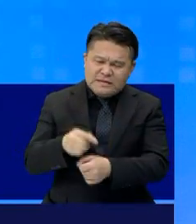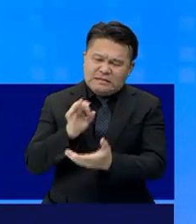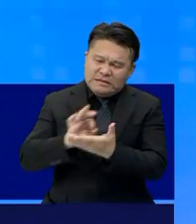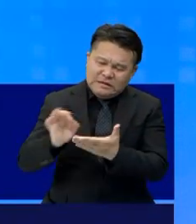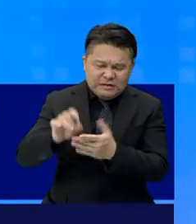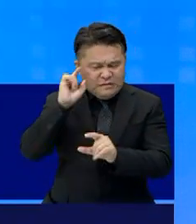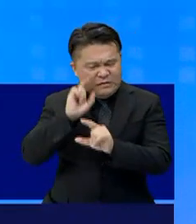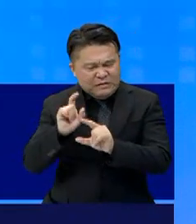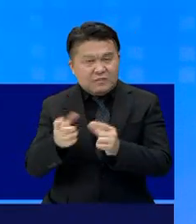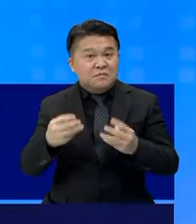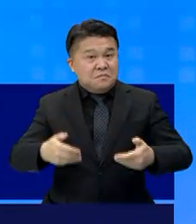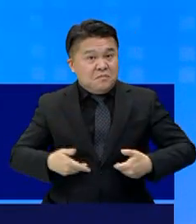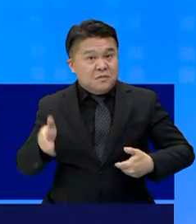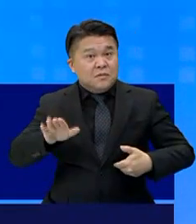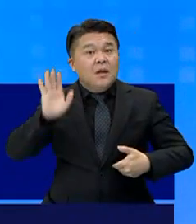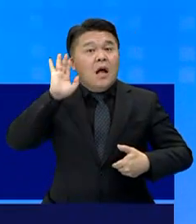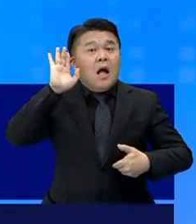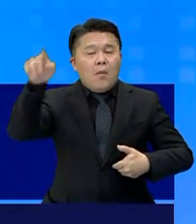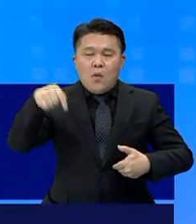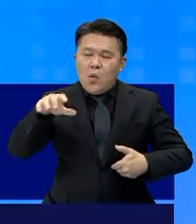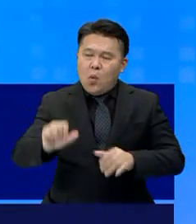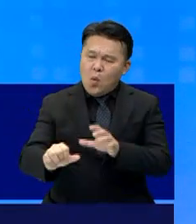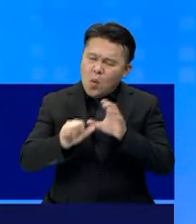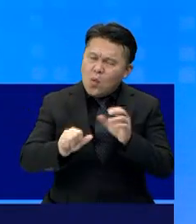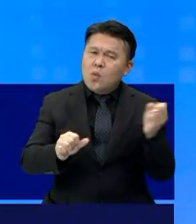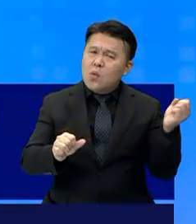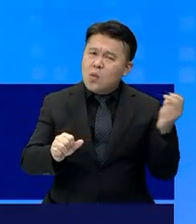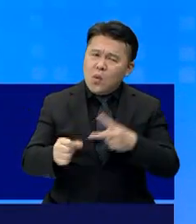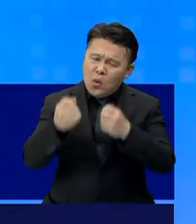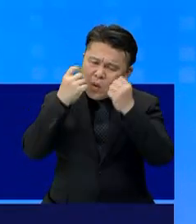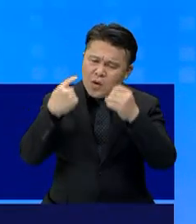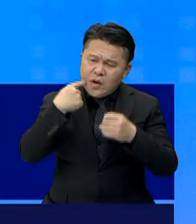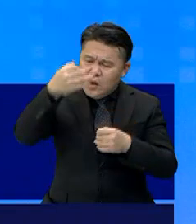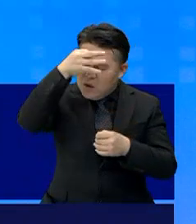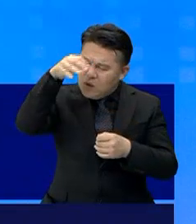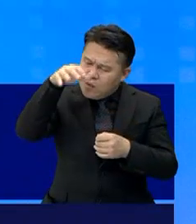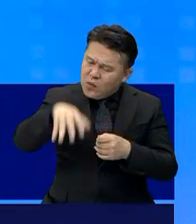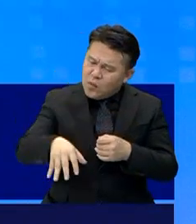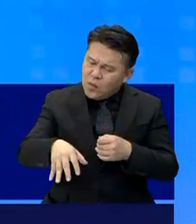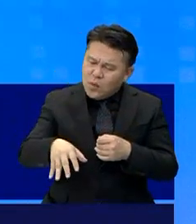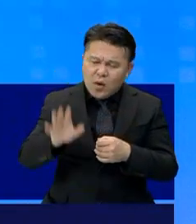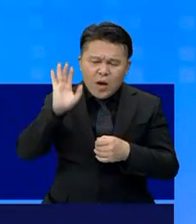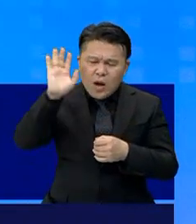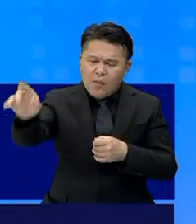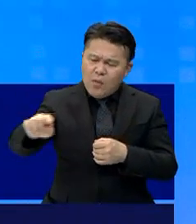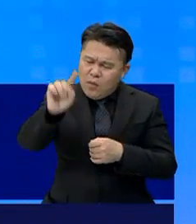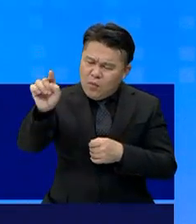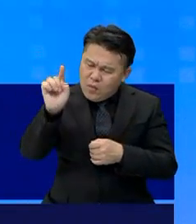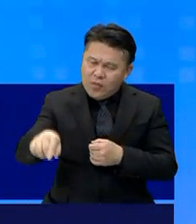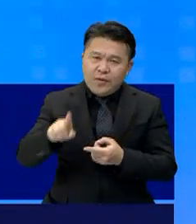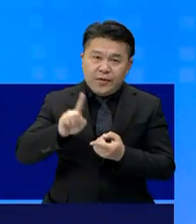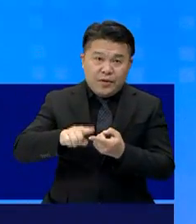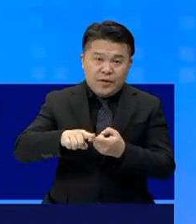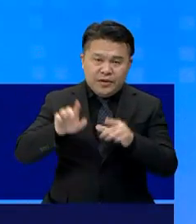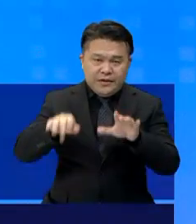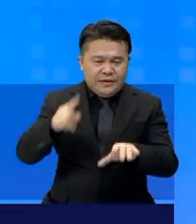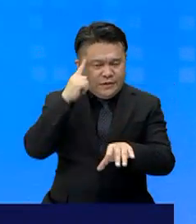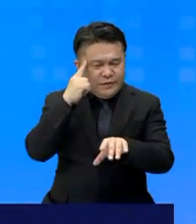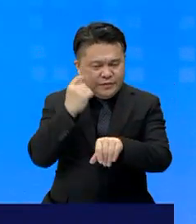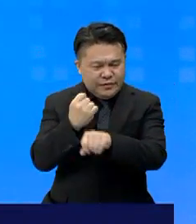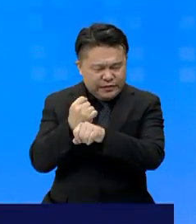비용, 고민이 필요했는데 앞으로 어떻게 공간을 활용하고 새로운 예술 공간으로서 방향타를 찾을지는 과제가 되고